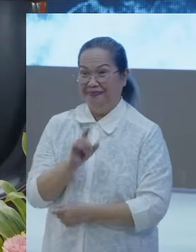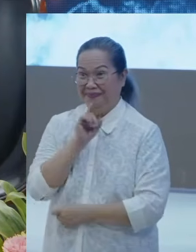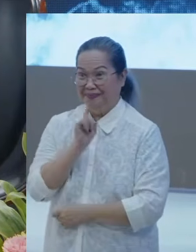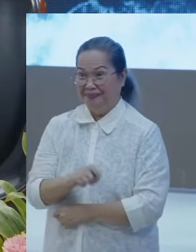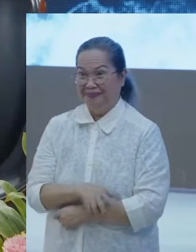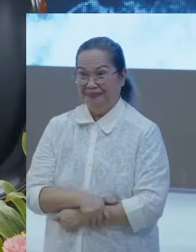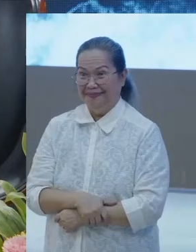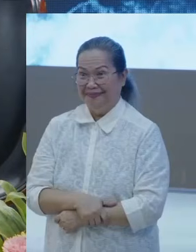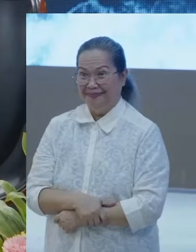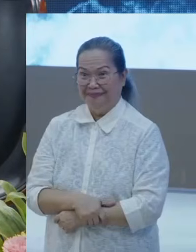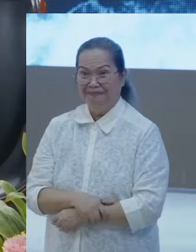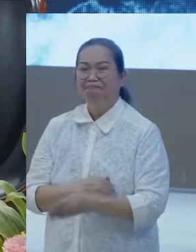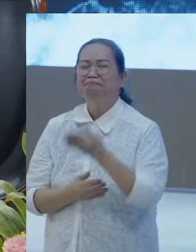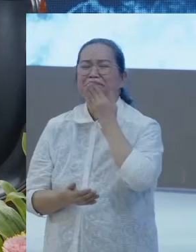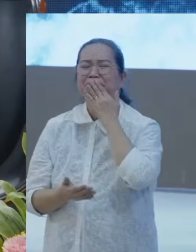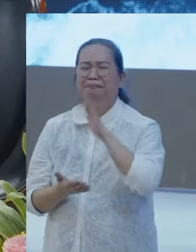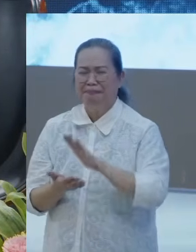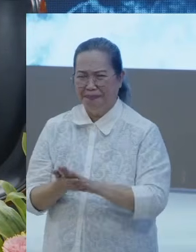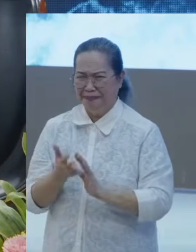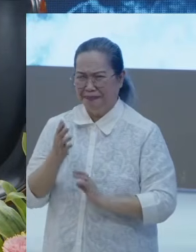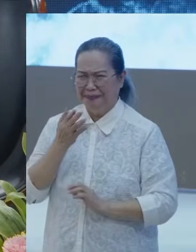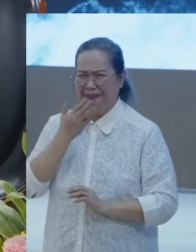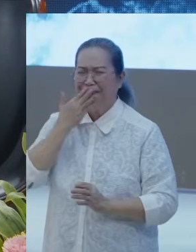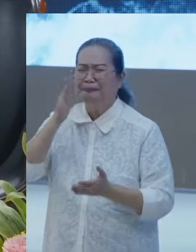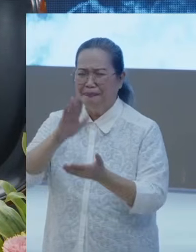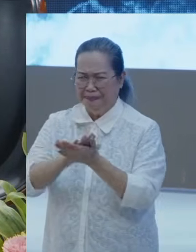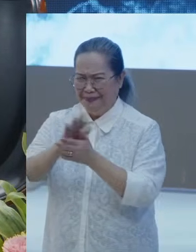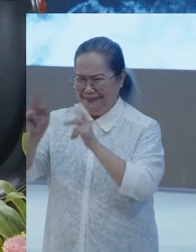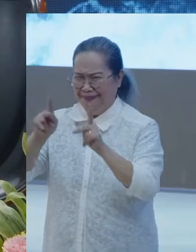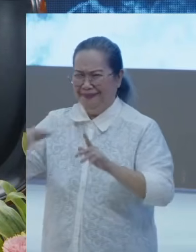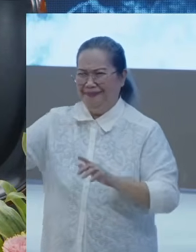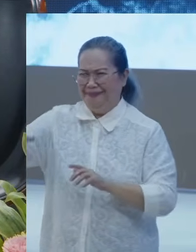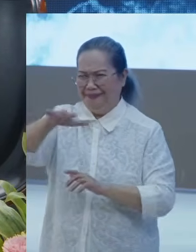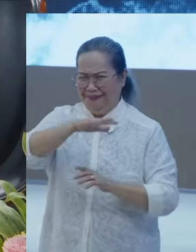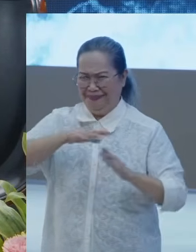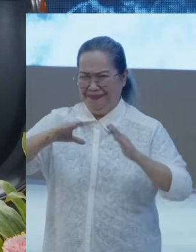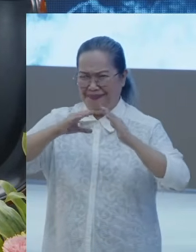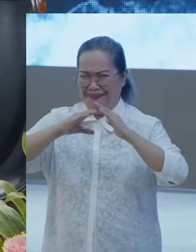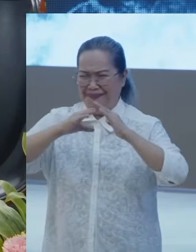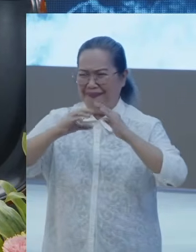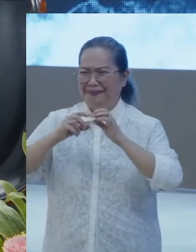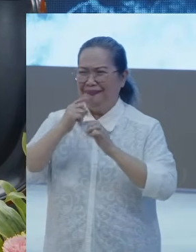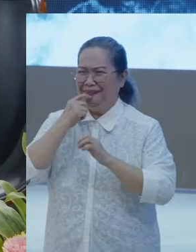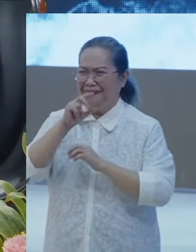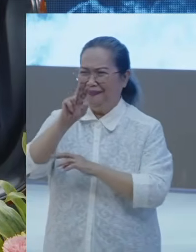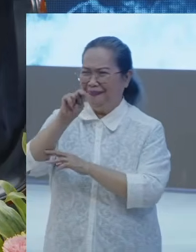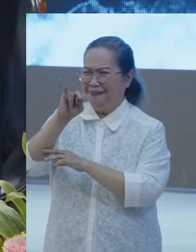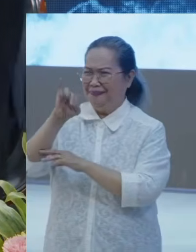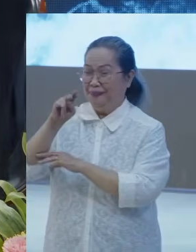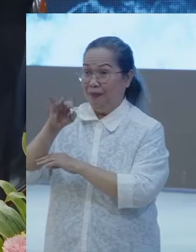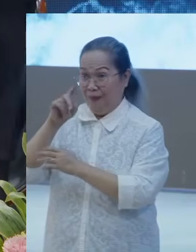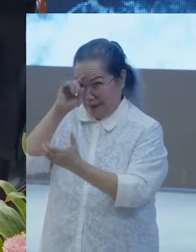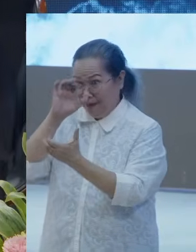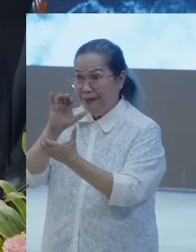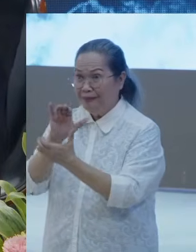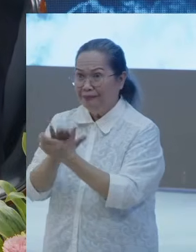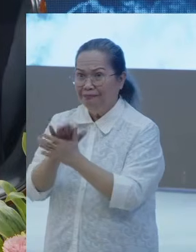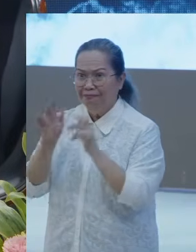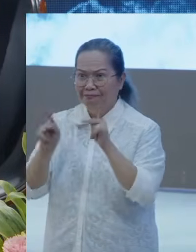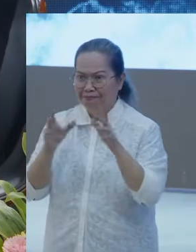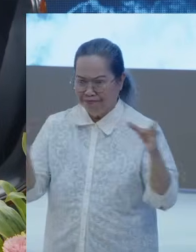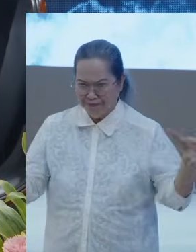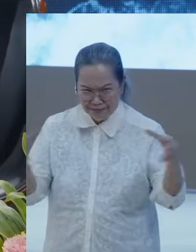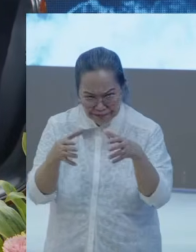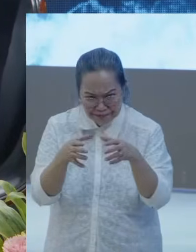vicious, vile, evil na nation. Kalaban ng Israel. Sila ay naniwala, yung generation na yon ay